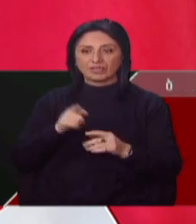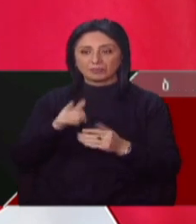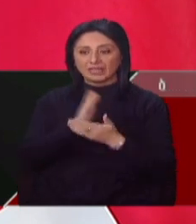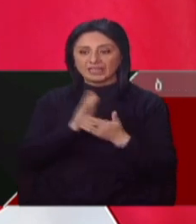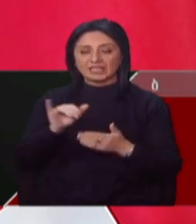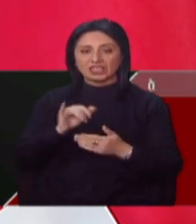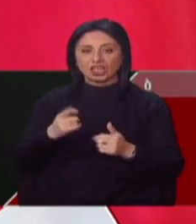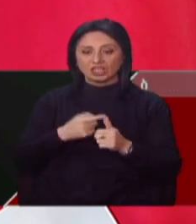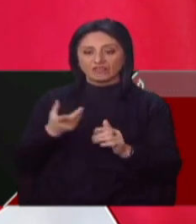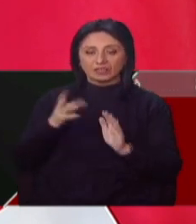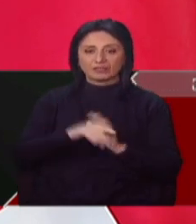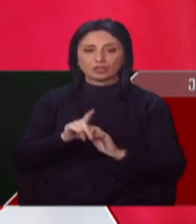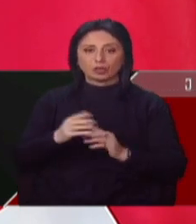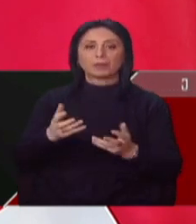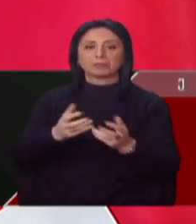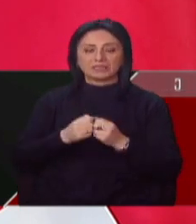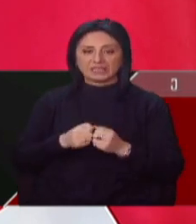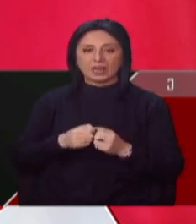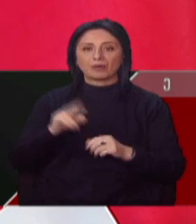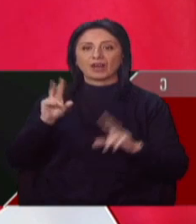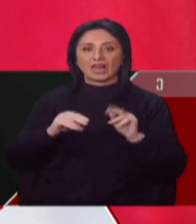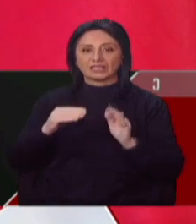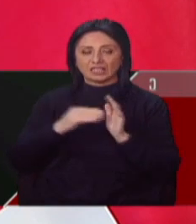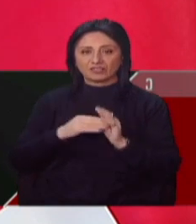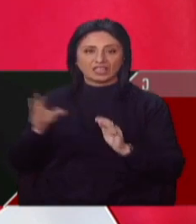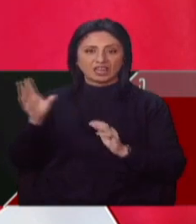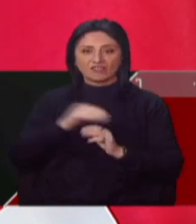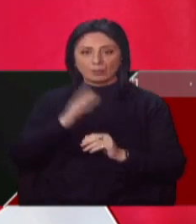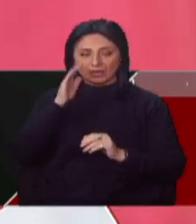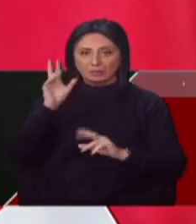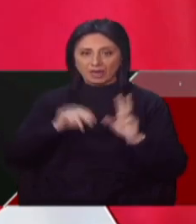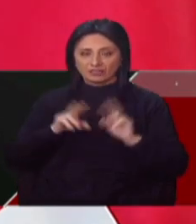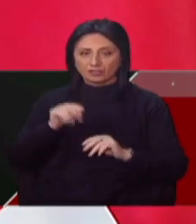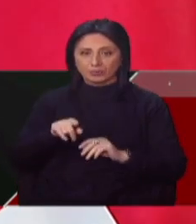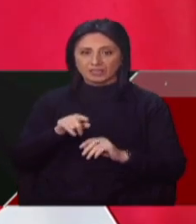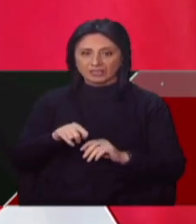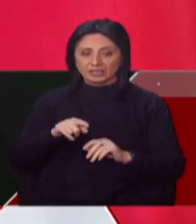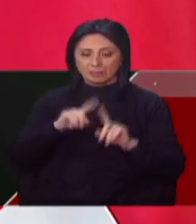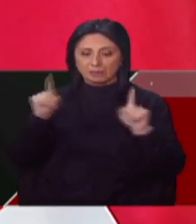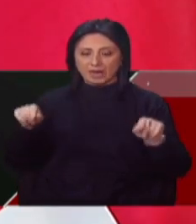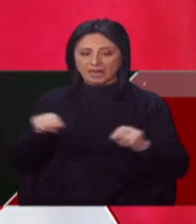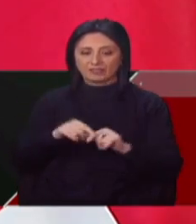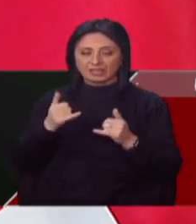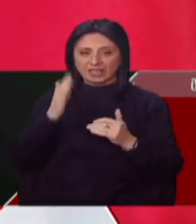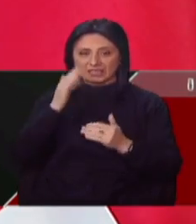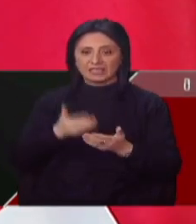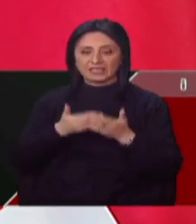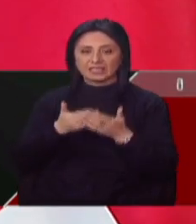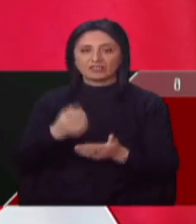ნაწილში სადაც თვლით რომ მისაღებიაც და გასათვალისწინებელია ყველგან გათვალისწინებული გვაქვს ეს პაკეტი დღეს იქნება